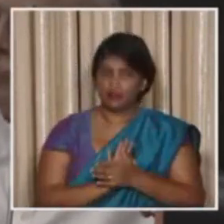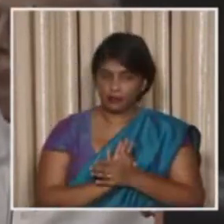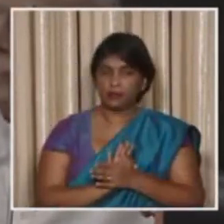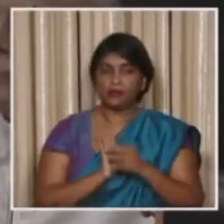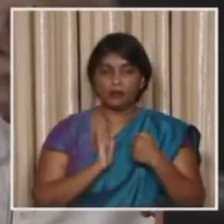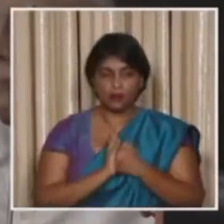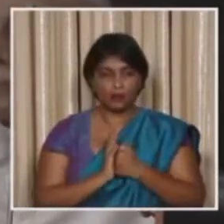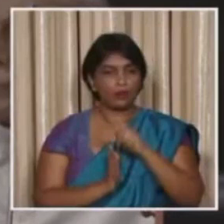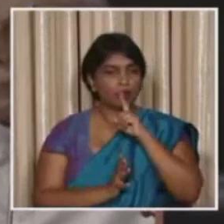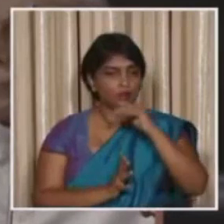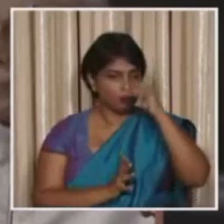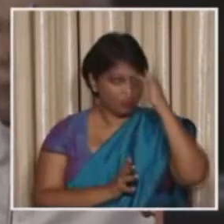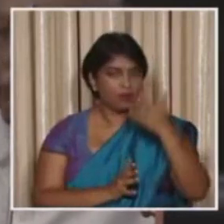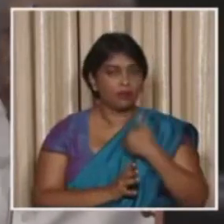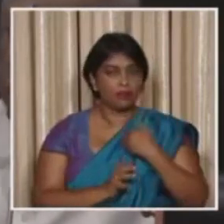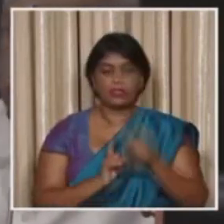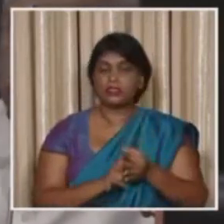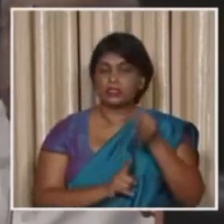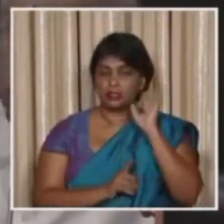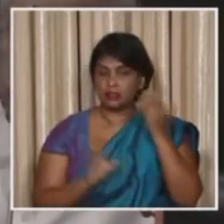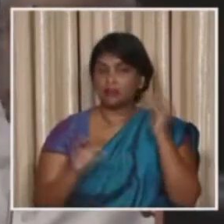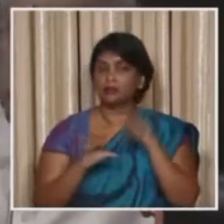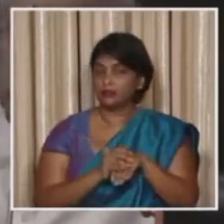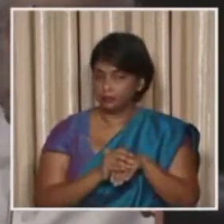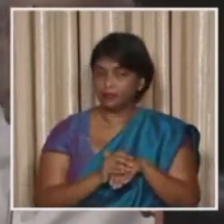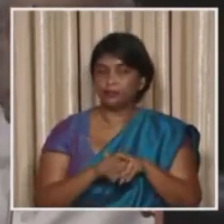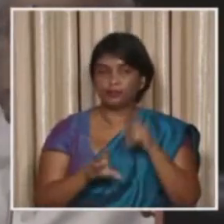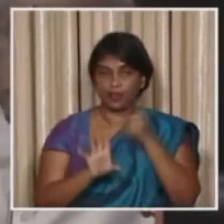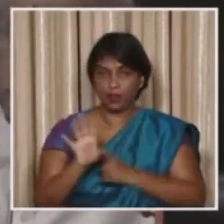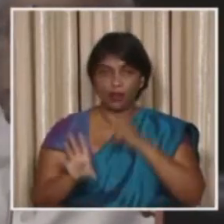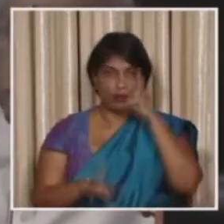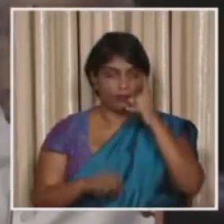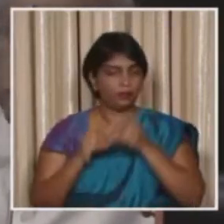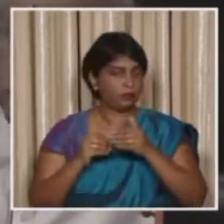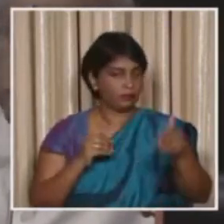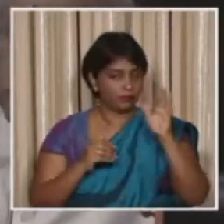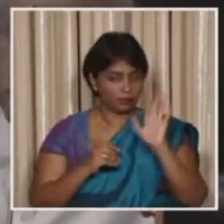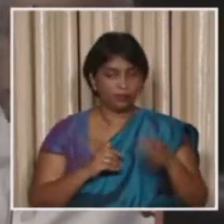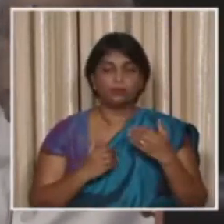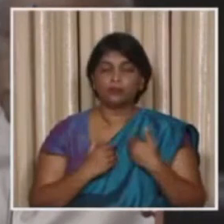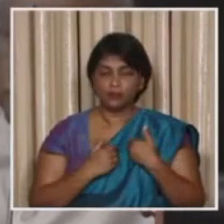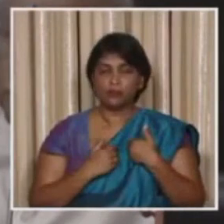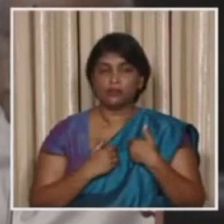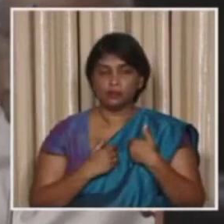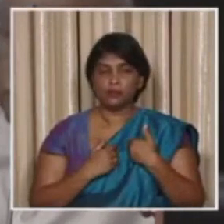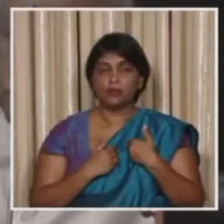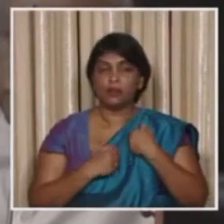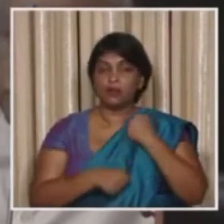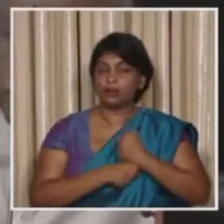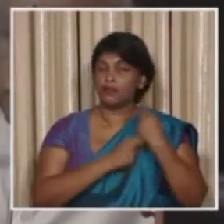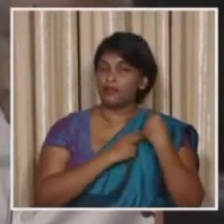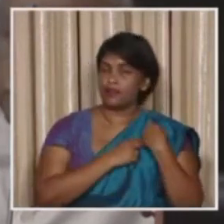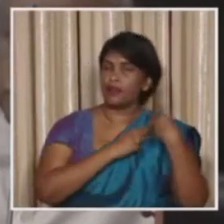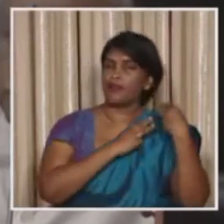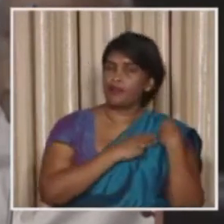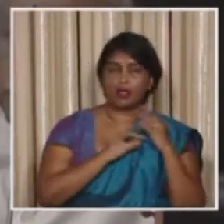ගරු කථානායකතුමනි, මා ජනාධිපතිවරු පත්වන ගත වූ වසර කාල පරිච්ඡේදය තුළ පාජක් වගවීම වගකීම